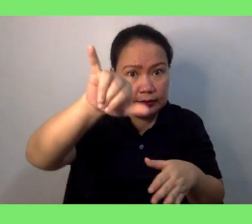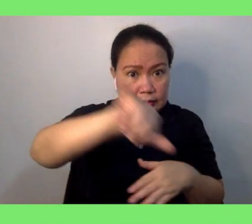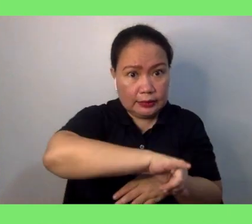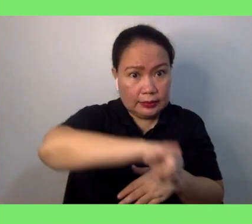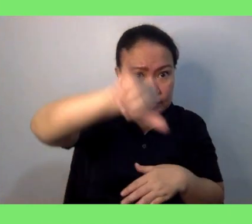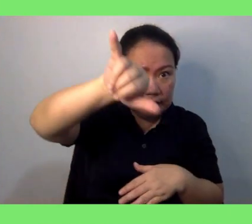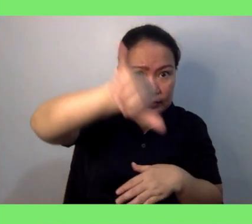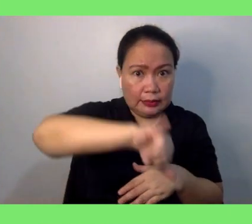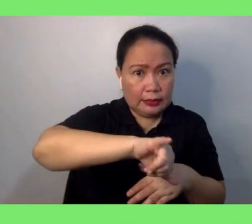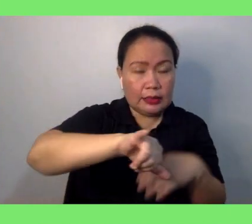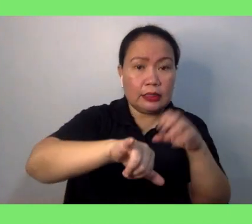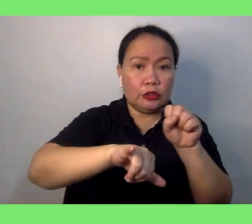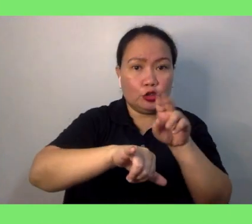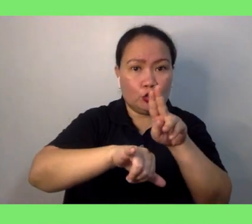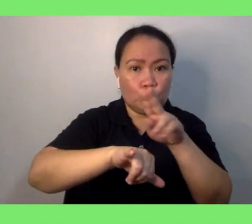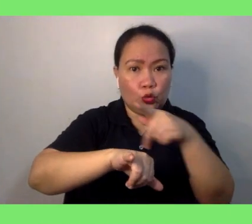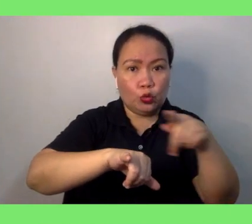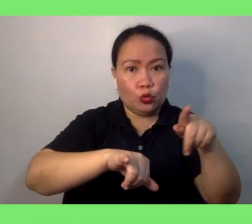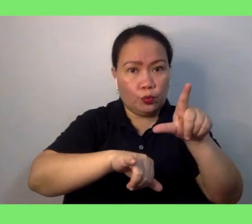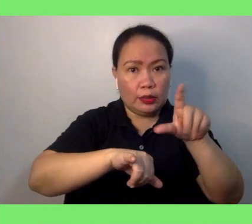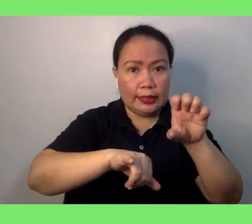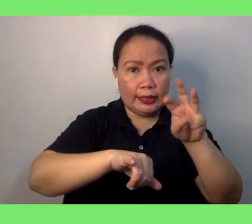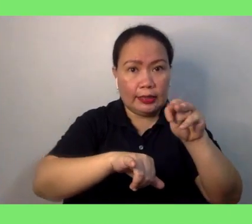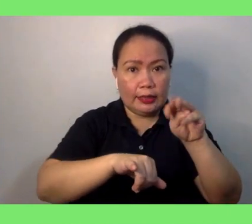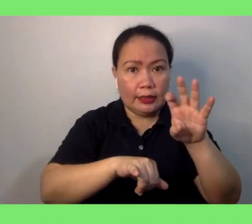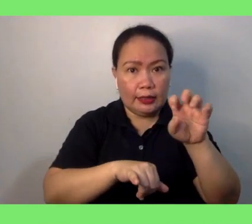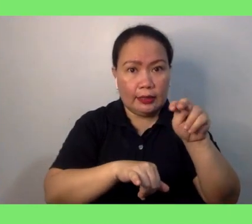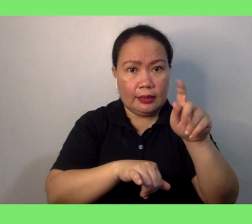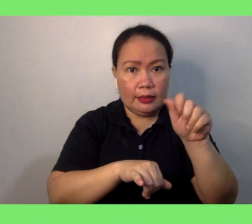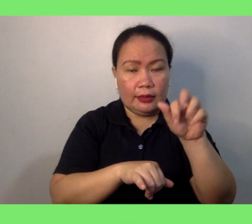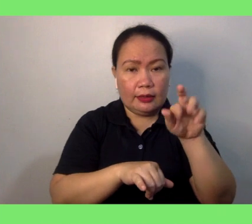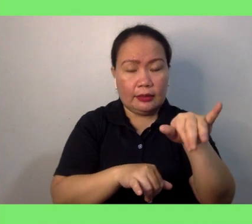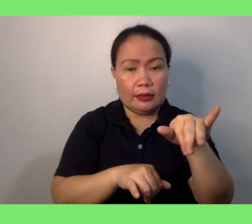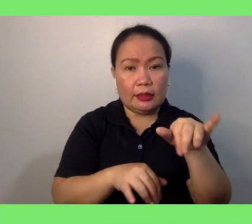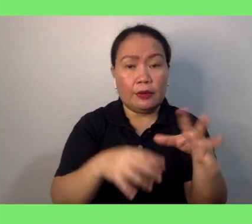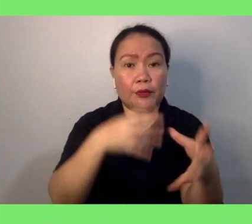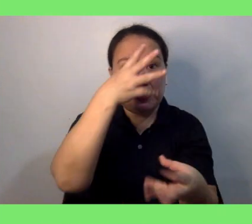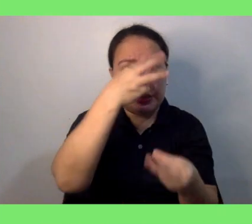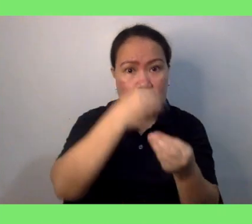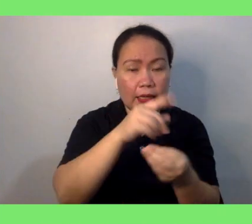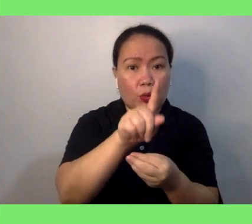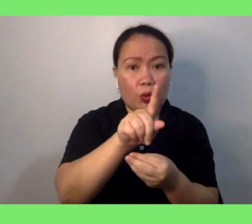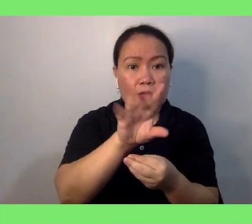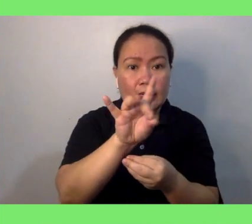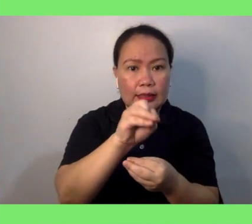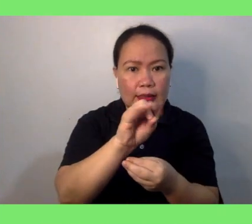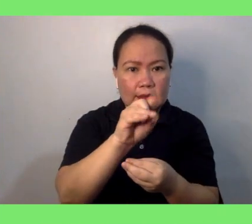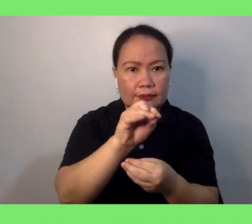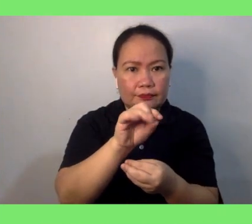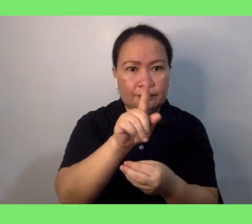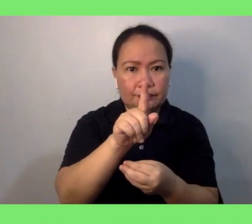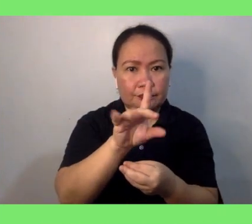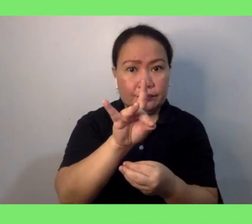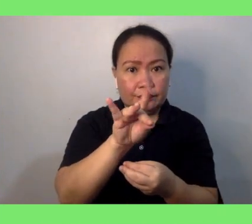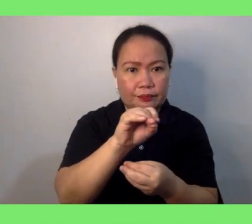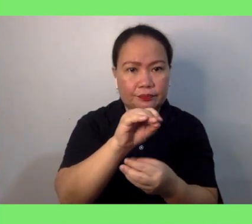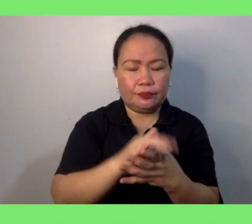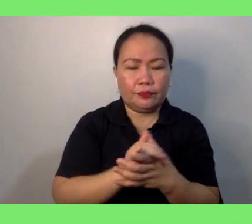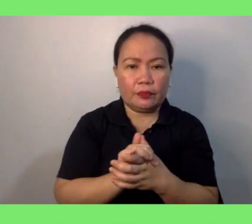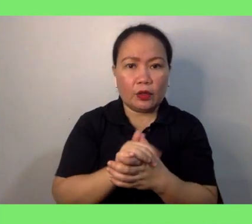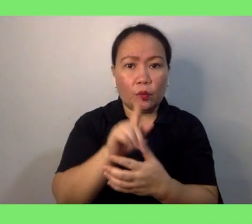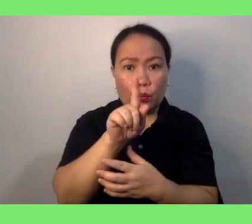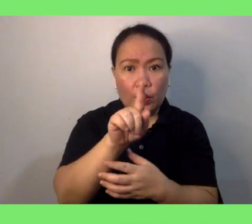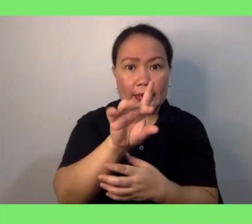So, kung supplementary, dapat si angle x, yung measure ni angle x mo at ni 47, dapat mag-equal